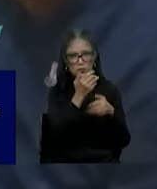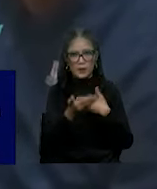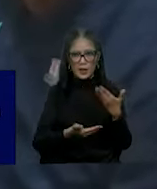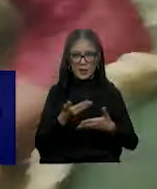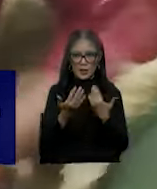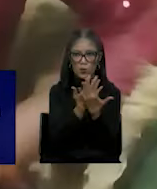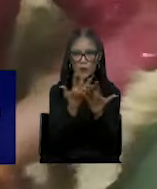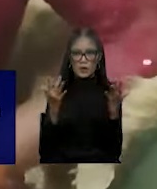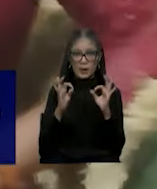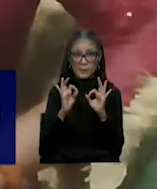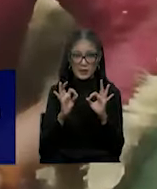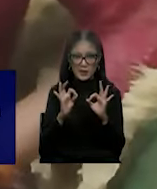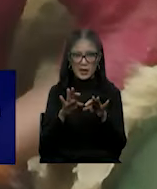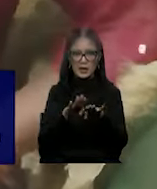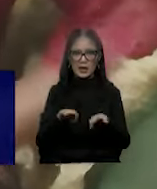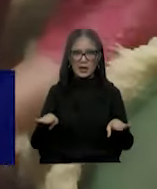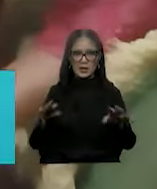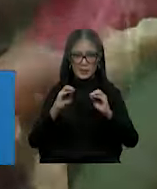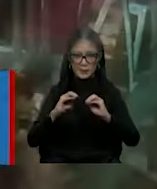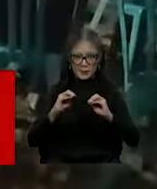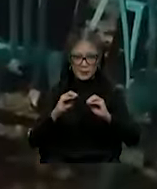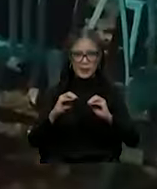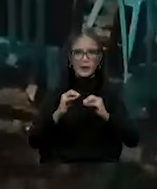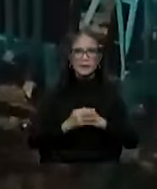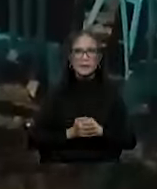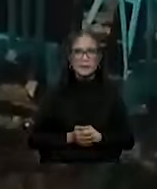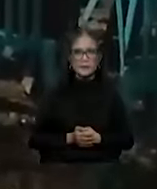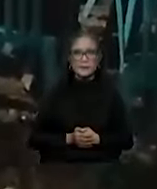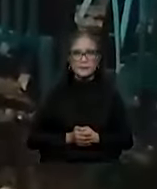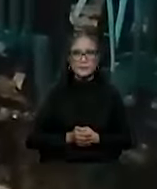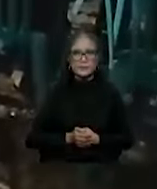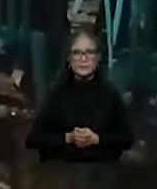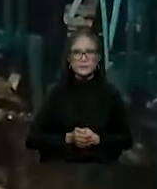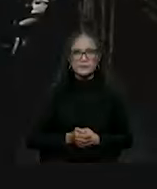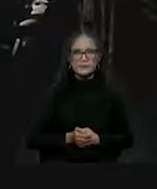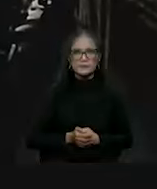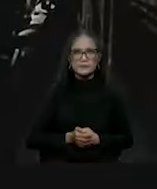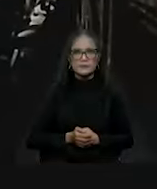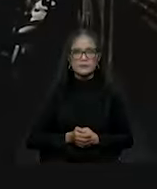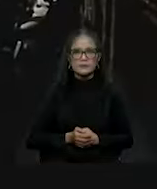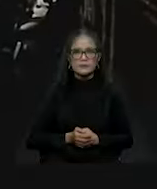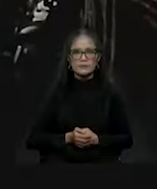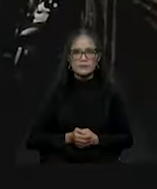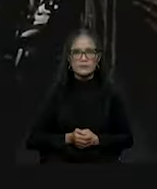mendidik anak mereka. Dari Sumba Timur, Nusa Tenggara Timur, Dion Umbu, iNews melaporkan.